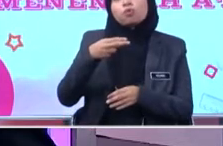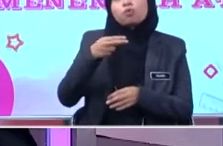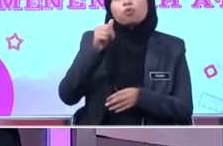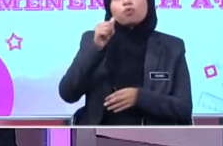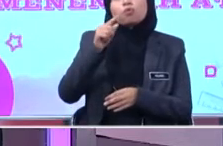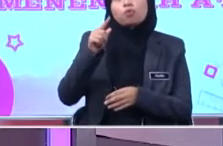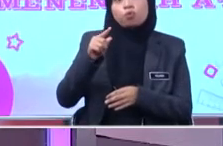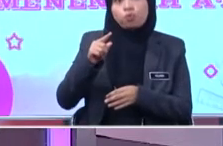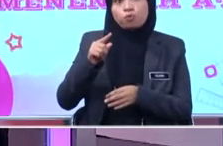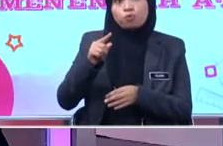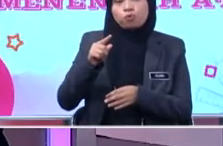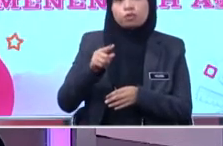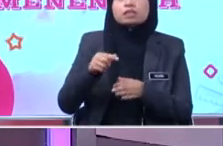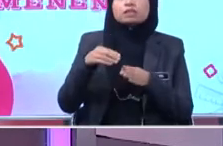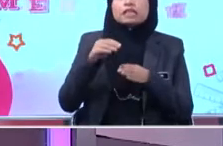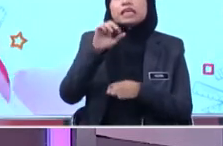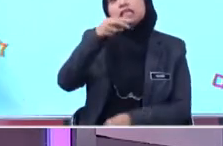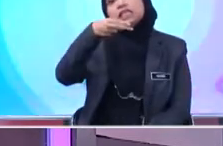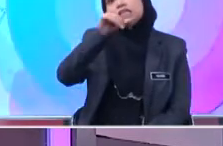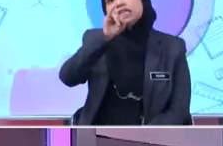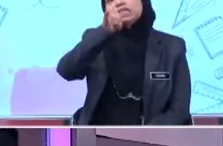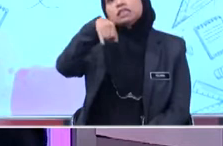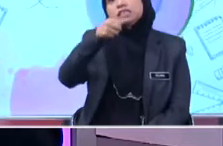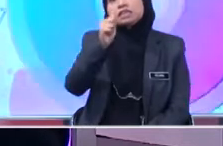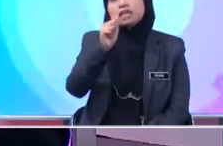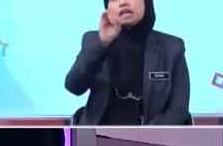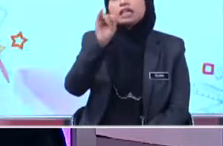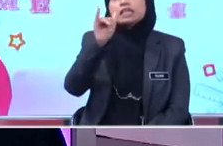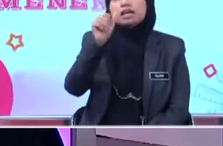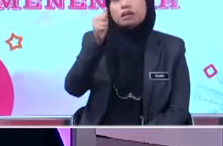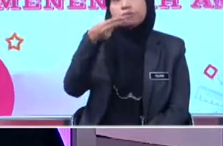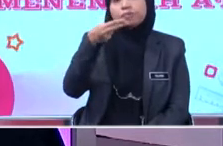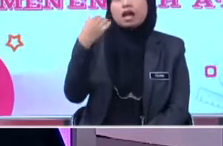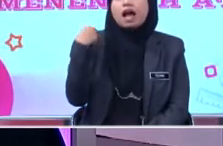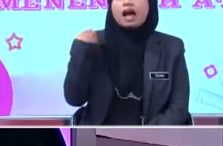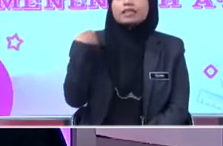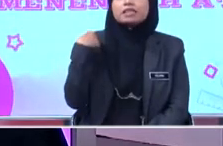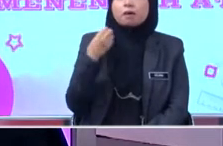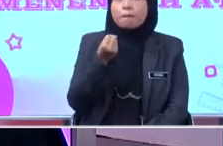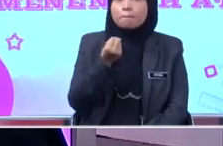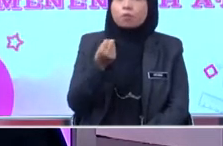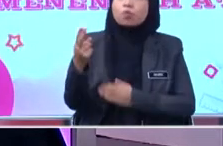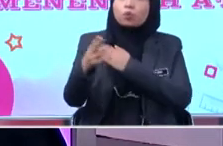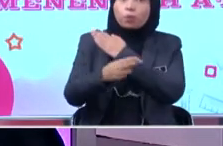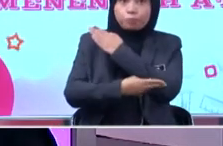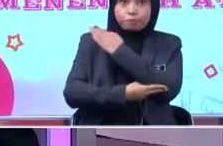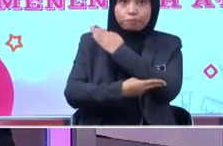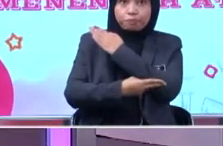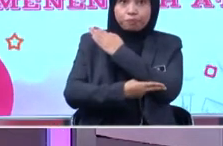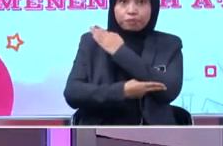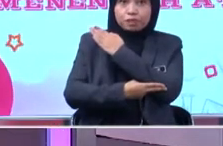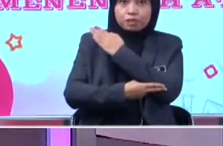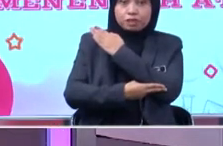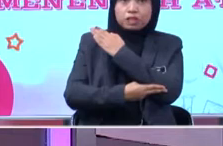hijaiyah lem adalah huruf hijaiyah ada berapa hukum dan kita akan fokus kepada yaitu hukum punya